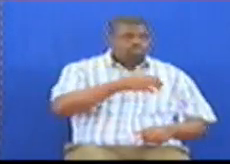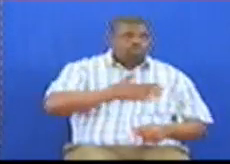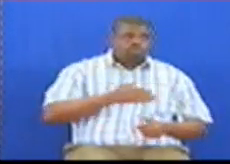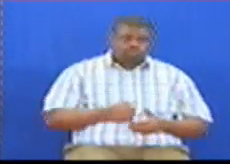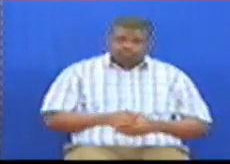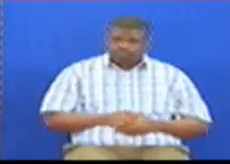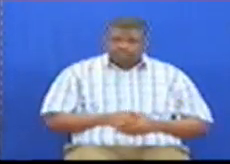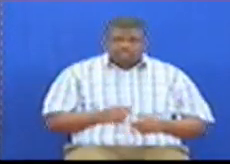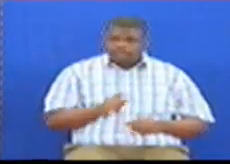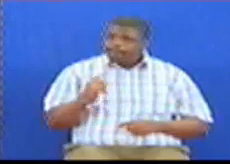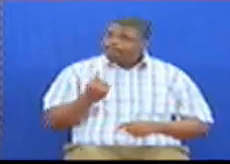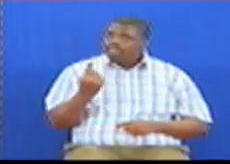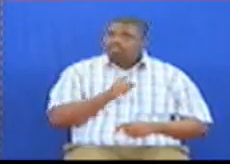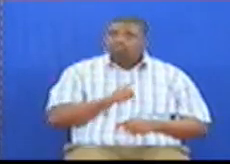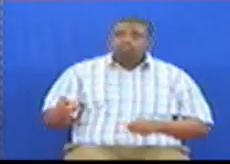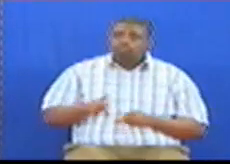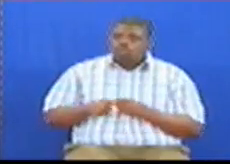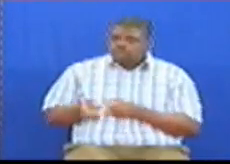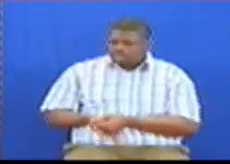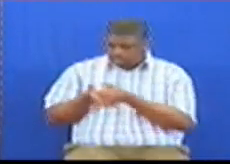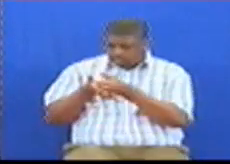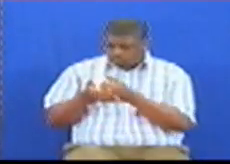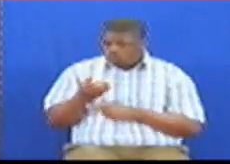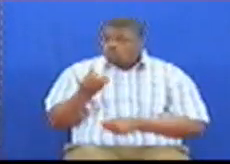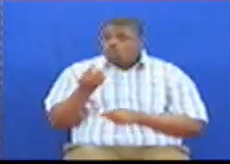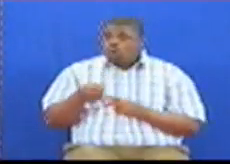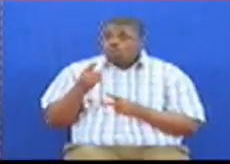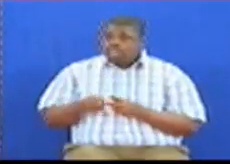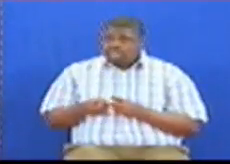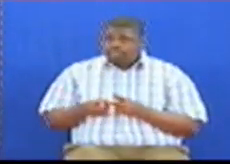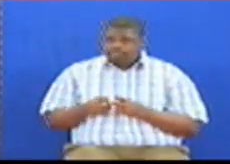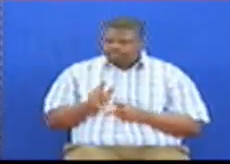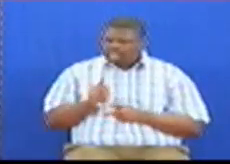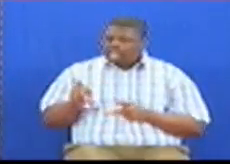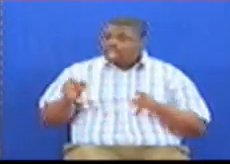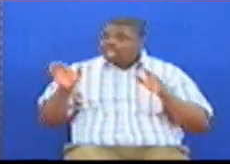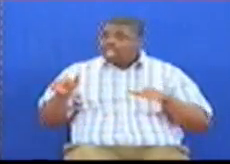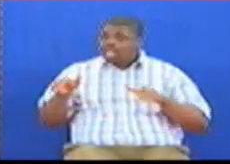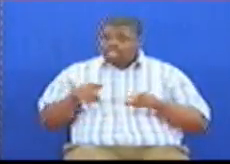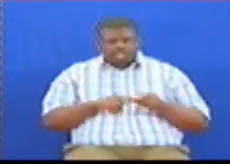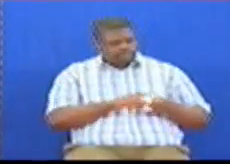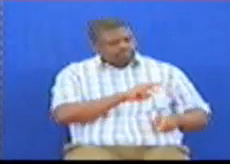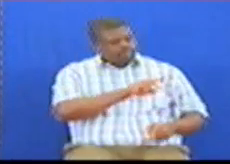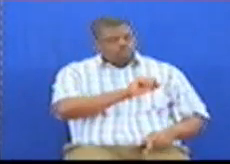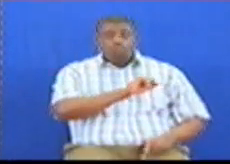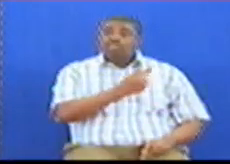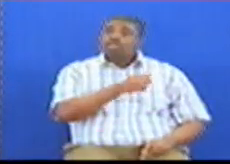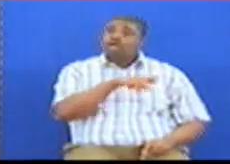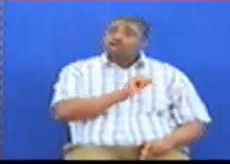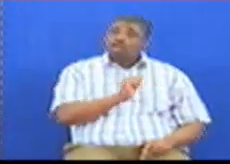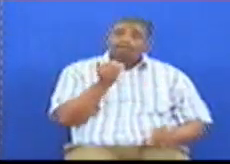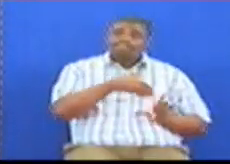sio tu hawa, lakini pia manaibu wake wote wawili, mheshimiwa Kadege na mheshimiwa Wataa. Hao wote mheshimiwa naibu spika wamefika